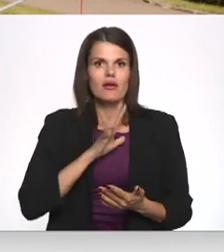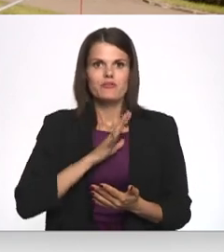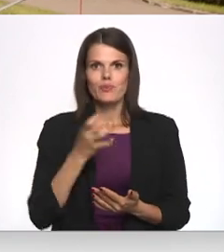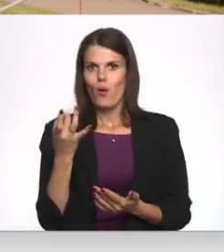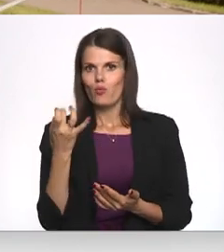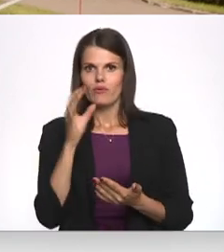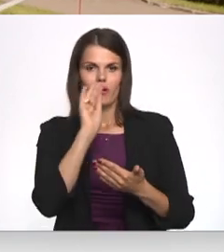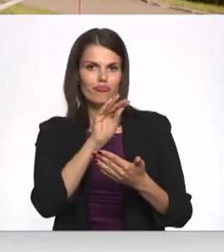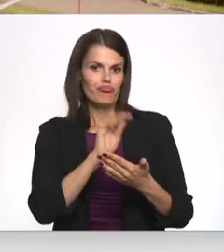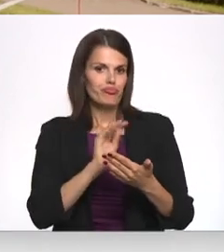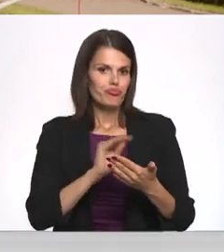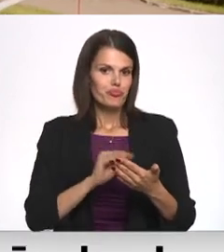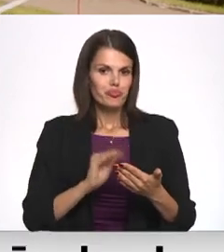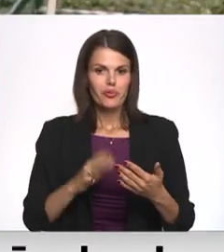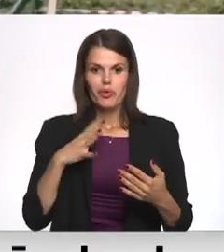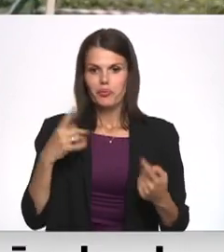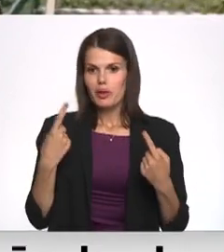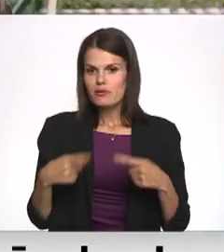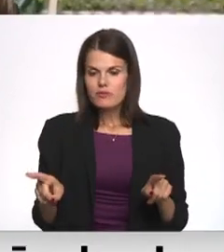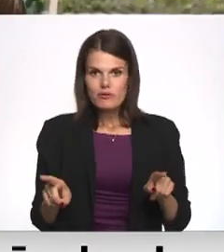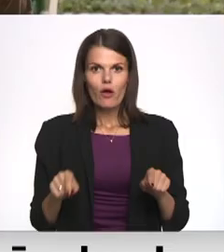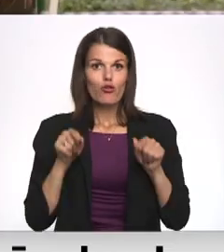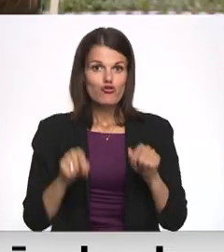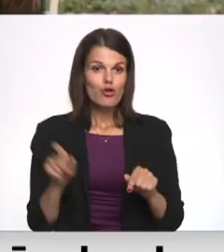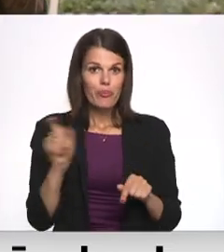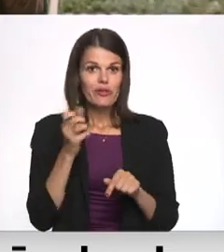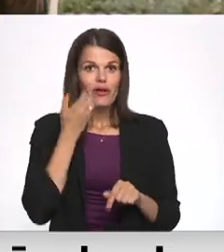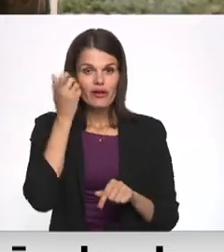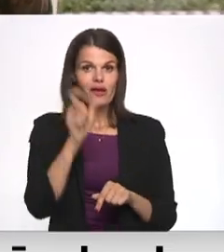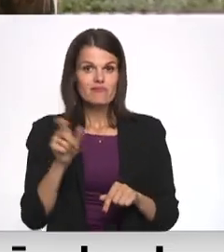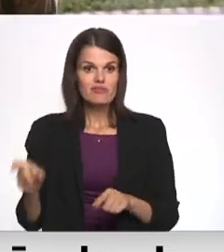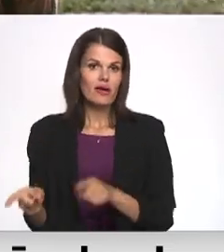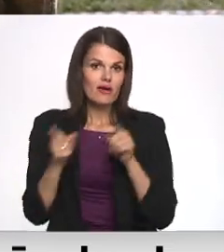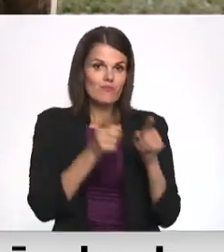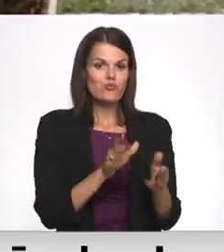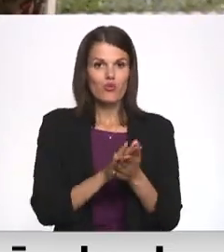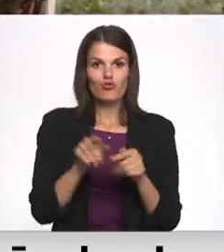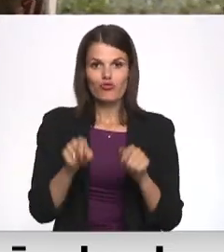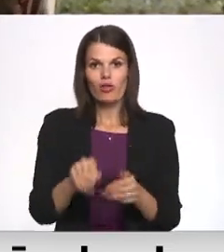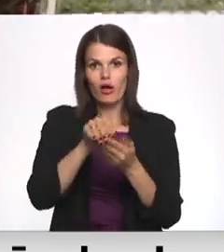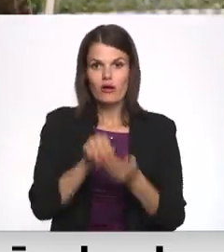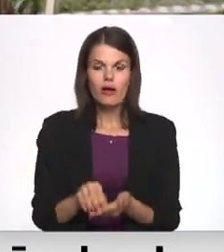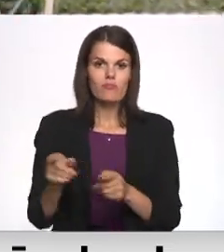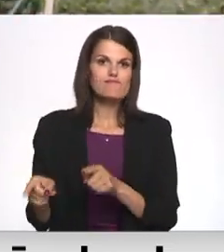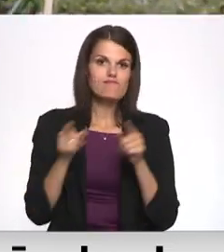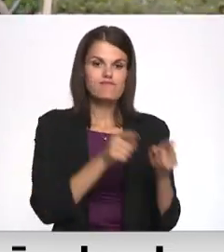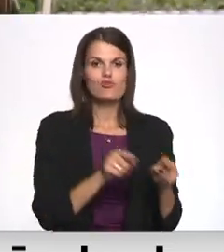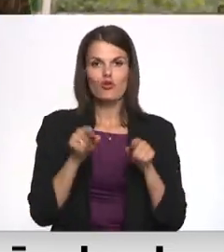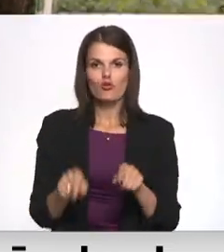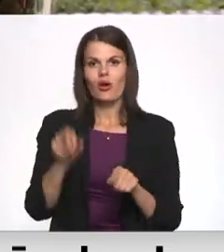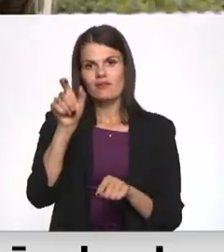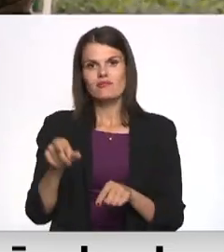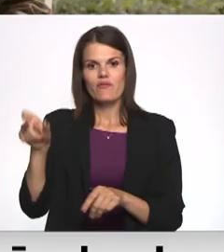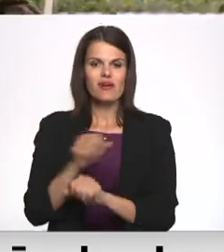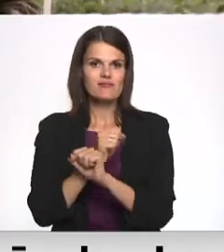kaut kādā veidā dokumentēšanas tajos laikos. Ja? Šajā brīdī, kad šie cilvēki ir pārvietoti uz šiem kapiem, tad ir pārvietoti šo cilvēku